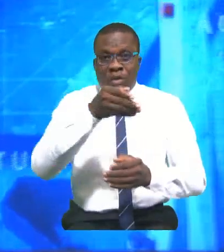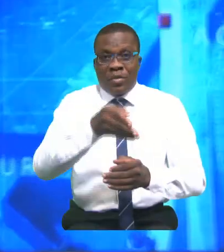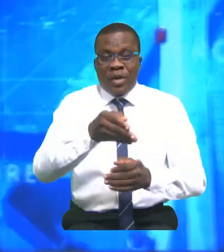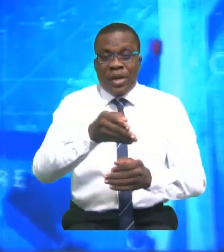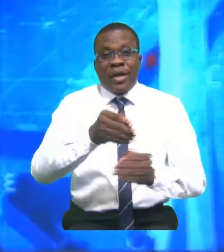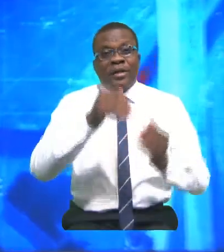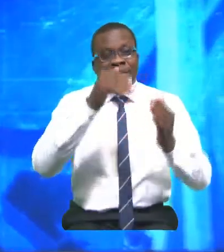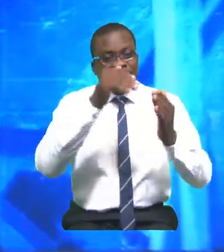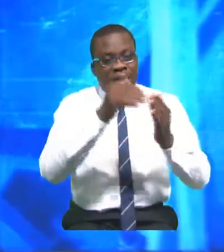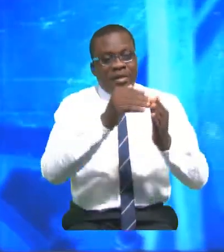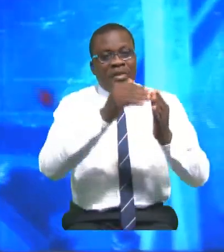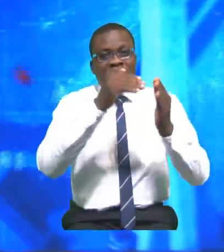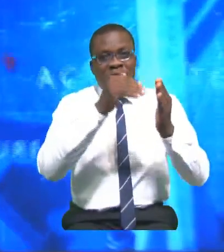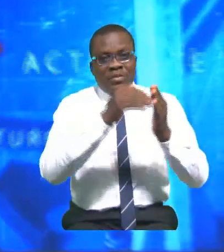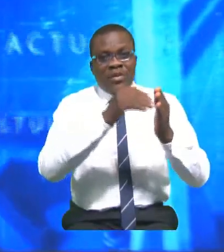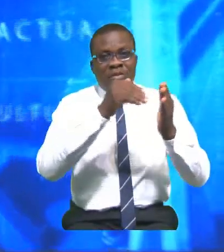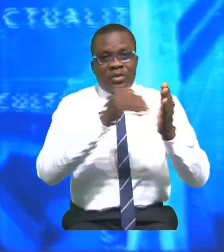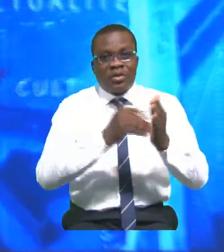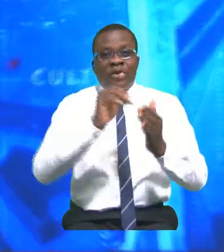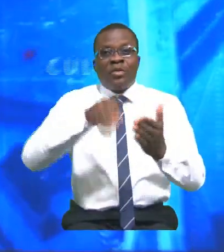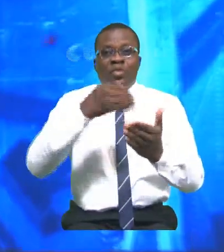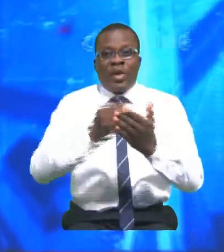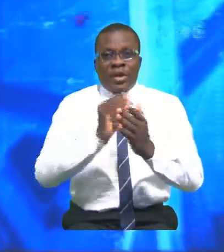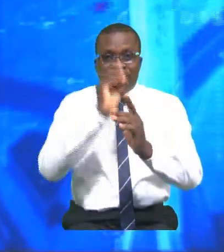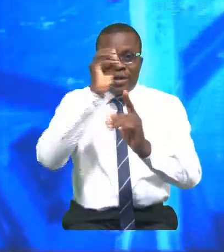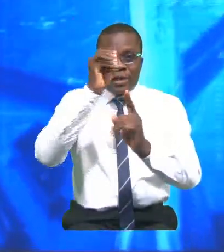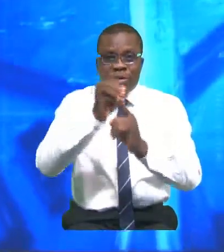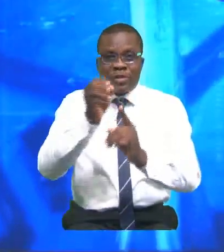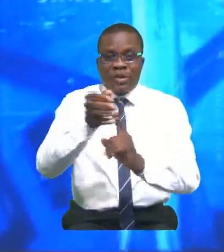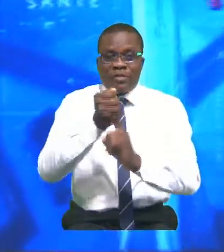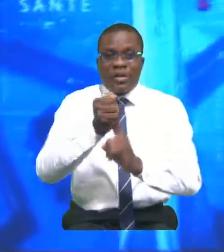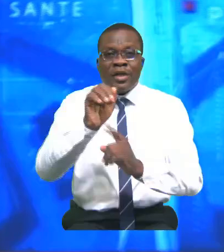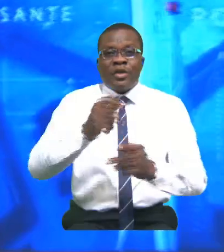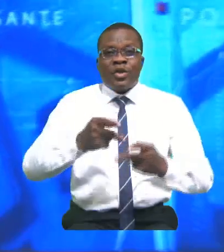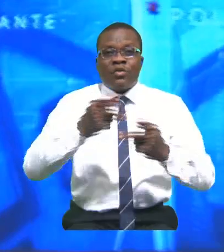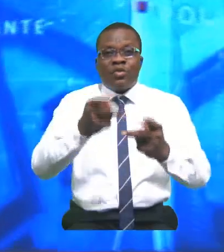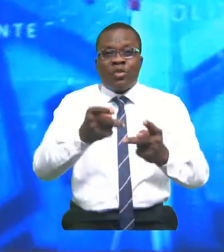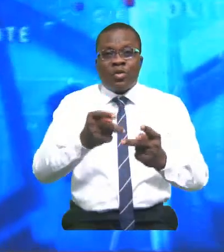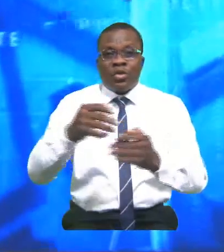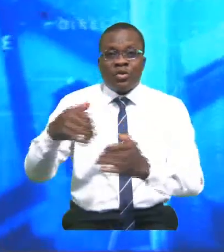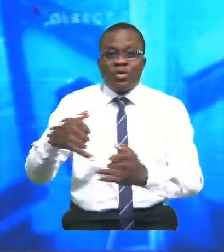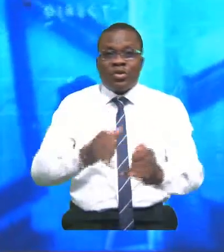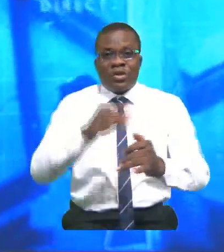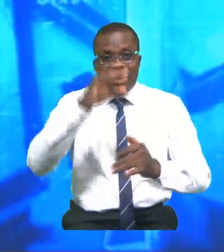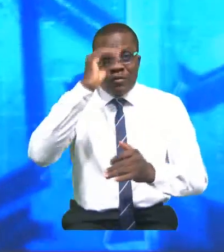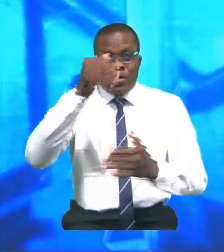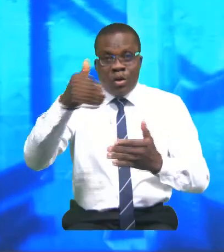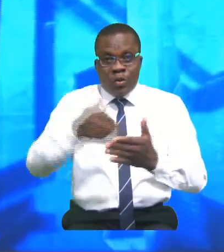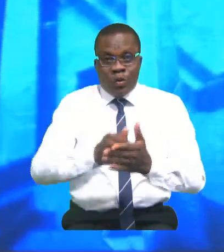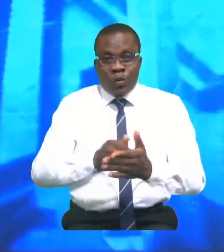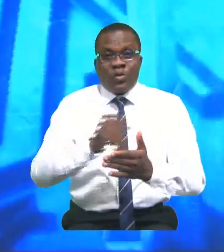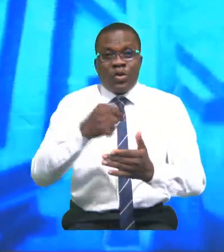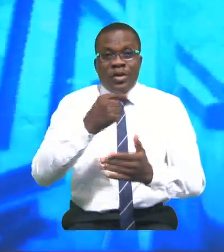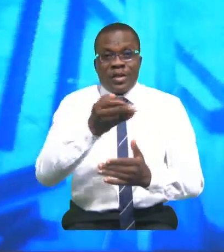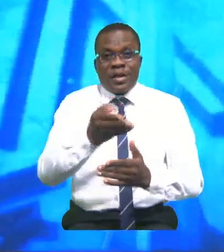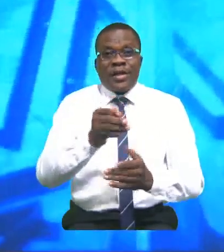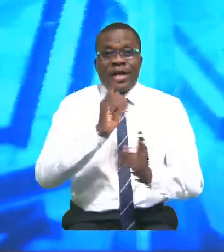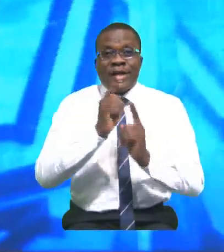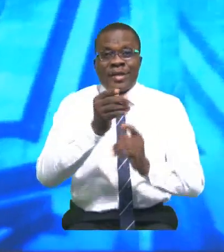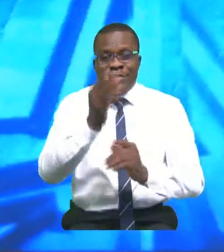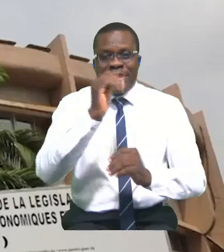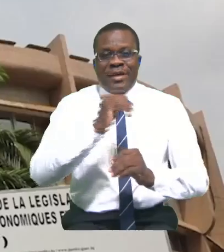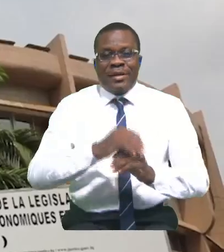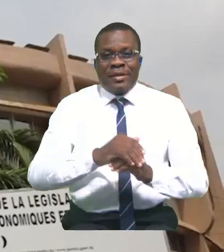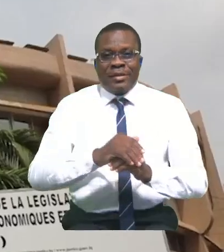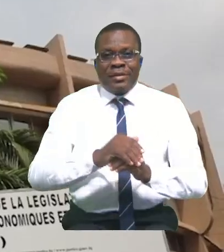feuille de route pour atteindre les objectifs fixés je vous propose de suivre Mario monous au micro de Rebecca kendjouné et de François zou